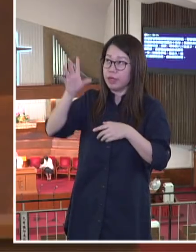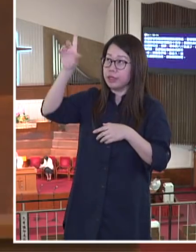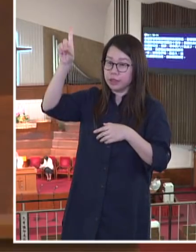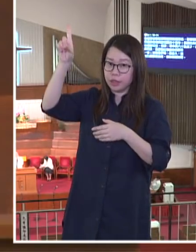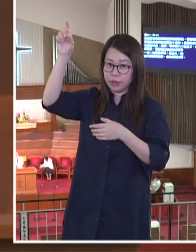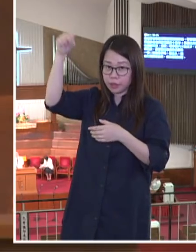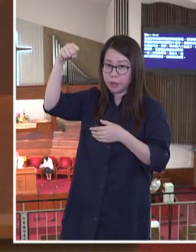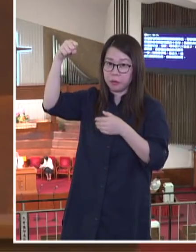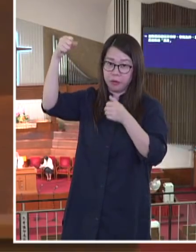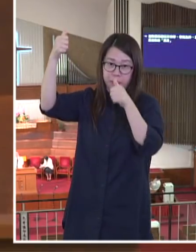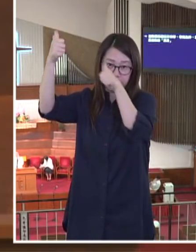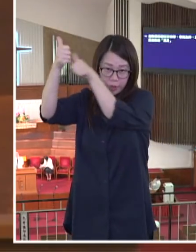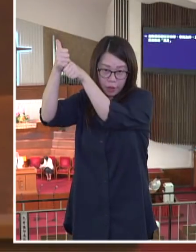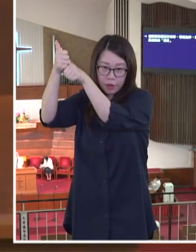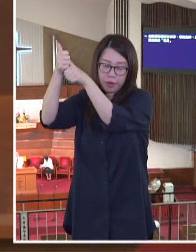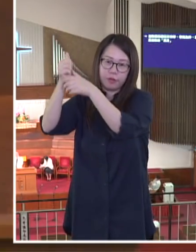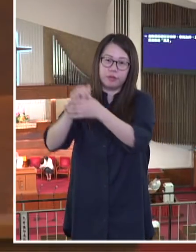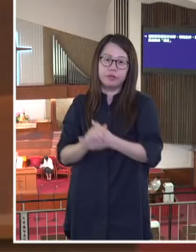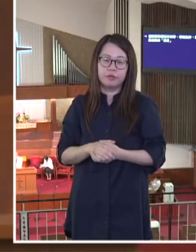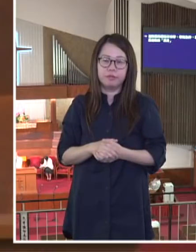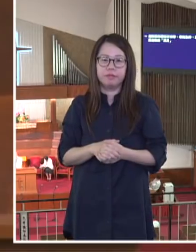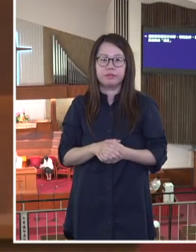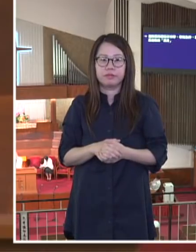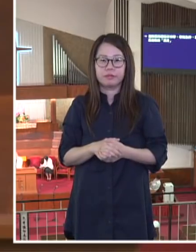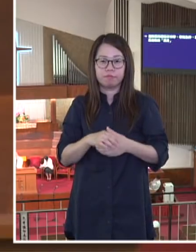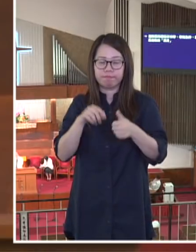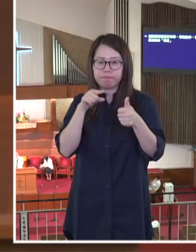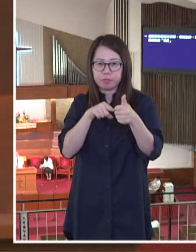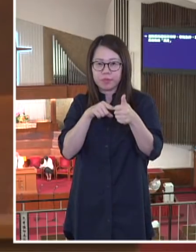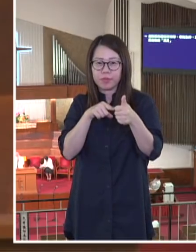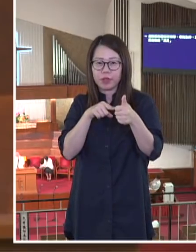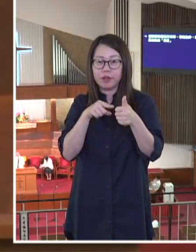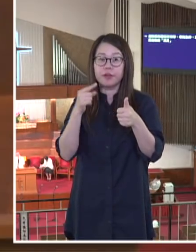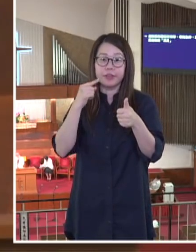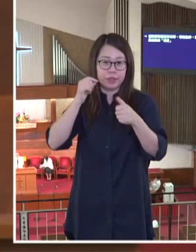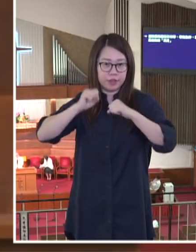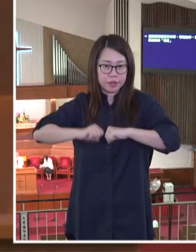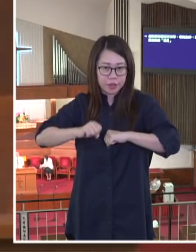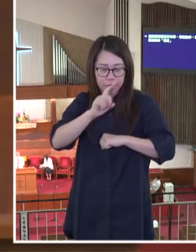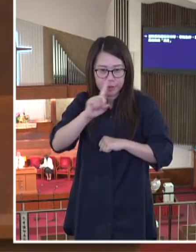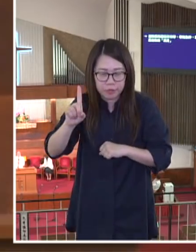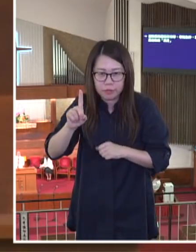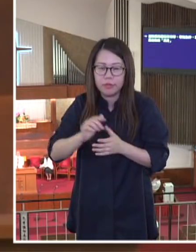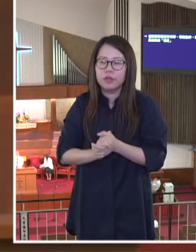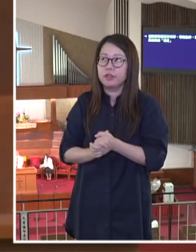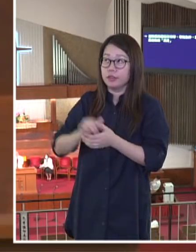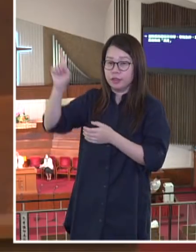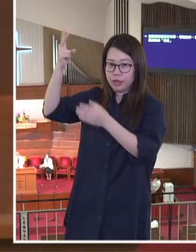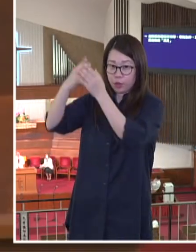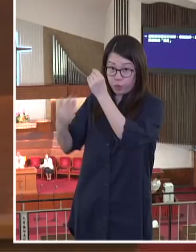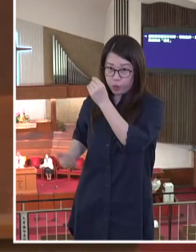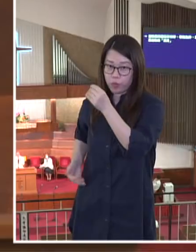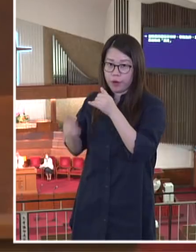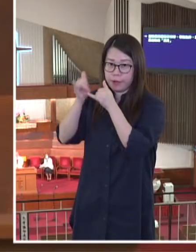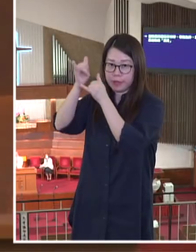傲，即是。所以呢，我相信加勒是坚持去做些什么呢？去坚持去跟从耶和华，去